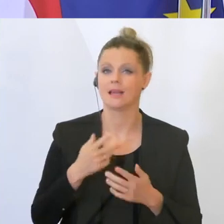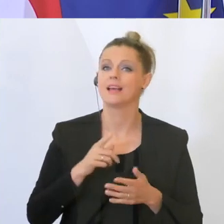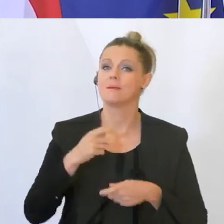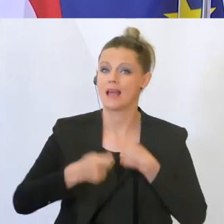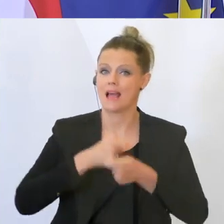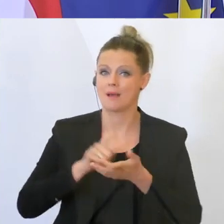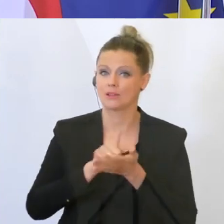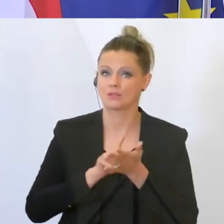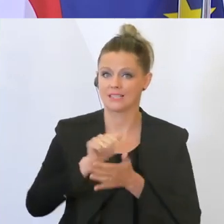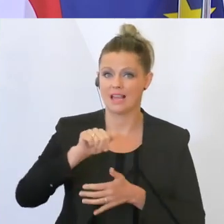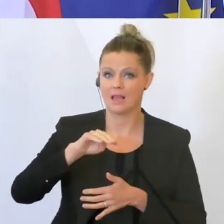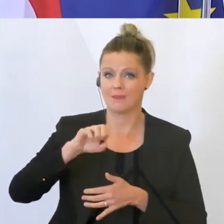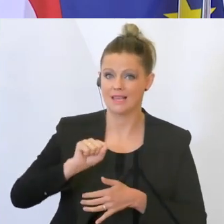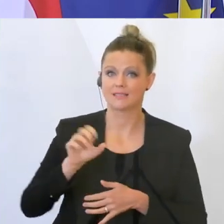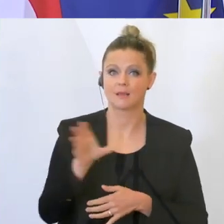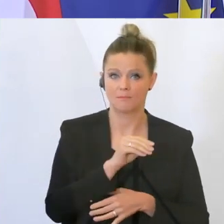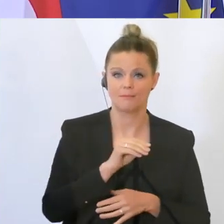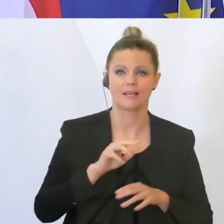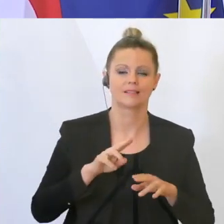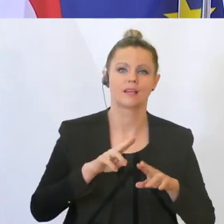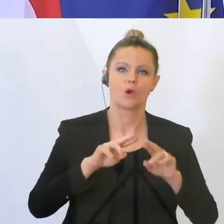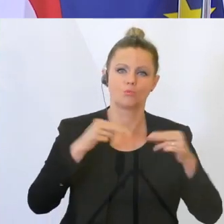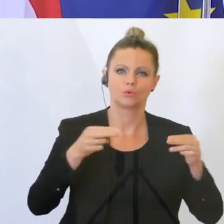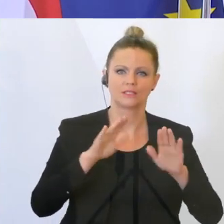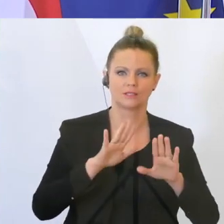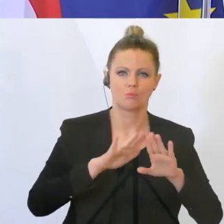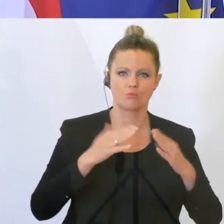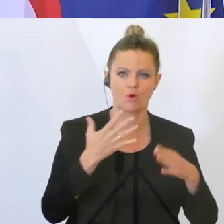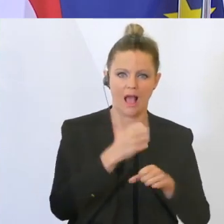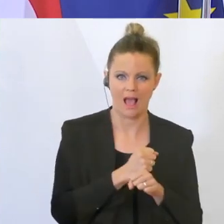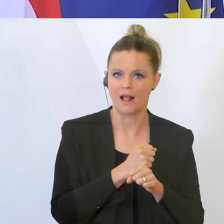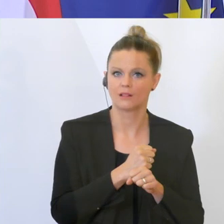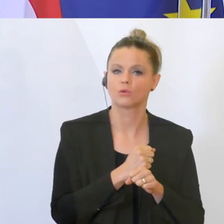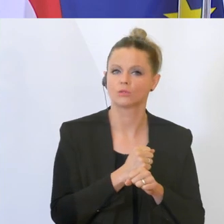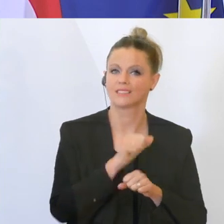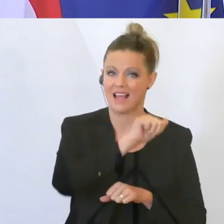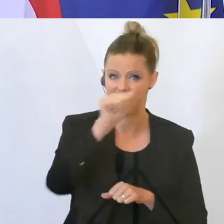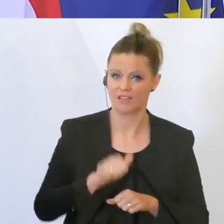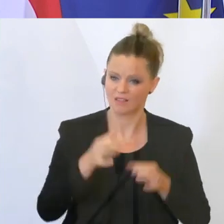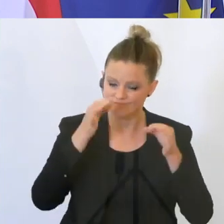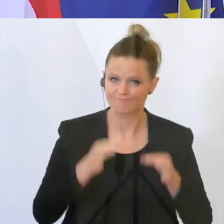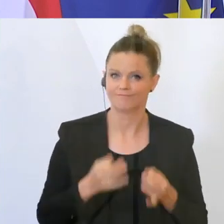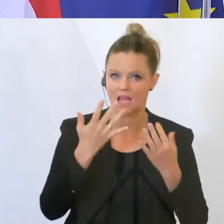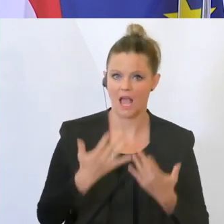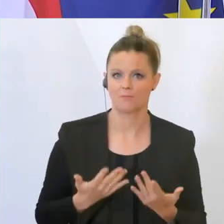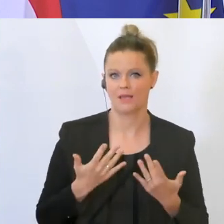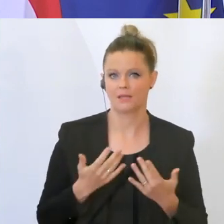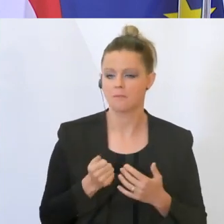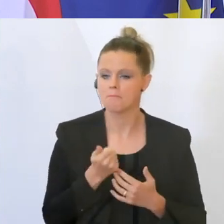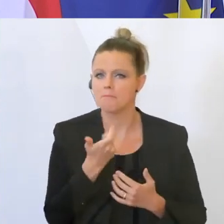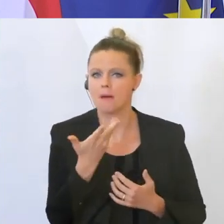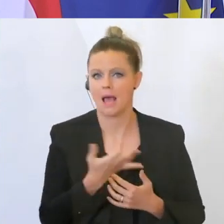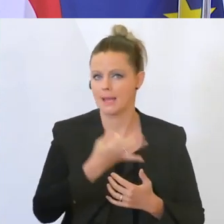Bearbeitungszeit beim AMS gemeinsam mit der österreichischen Bundesbuchhaltungsagentur für korrekt eingereichte Abrechnungen liegt bei wenigen